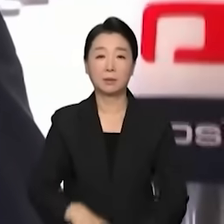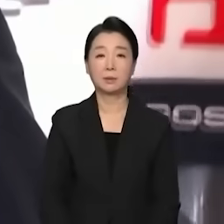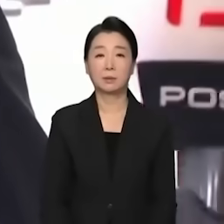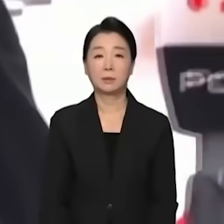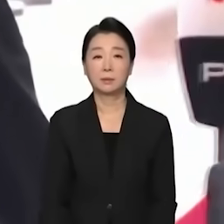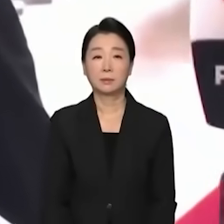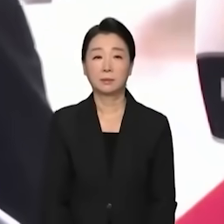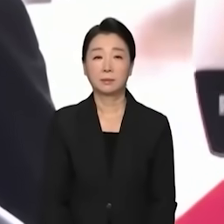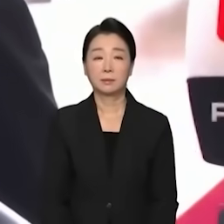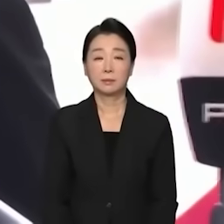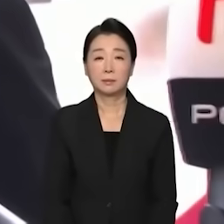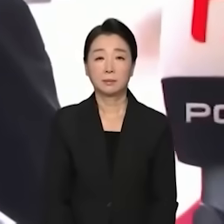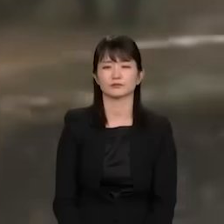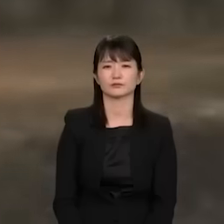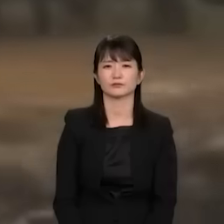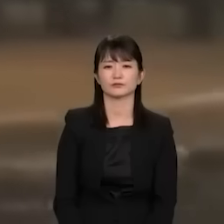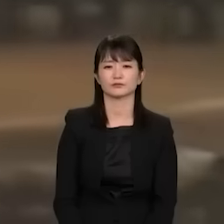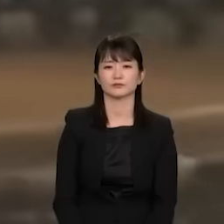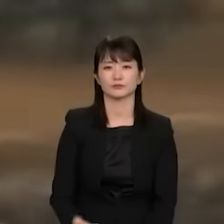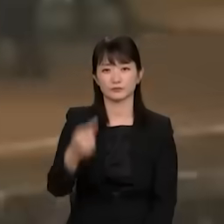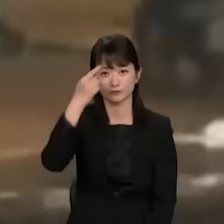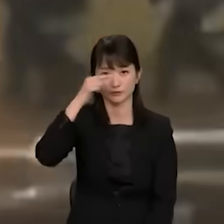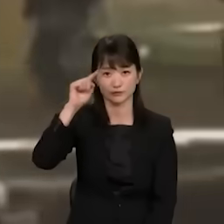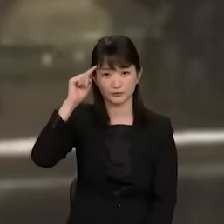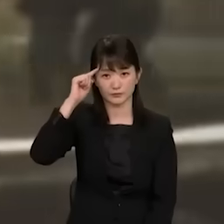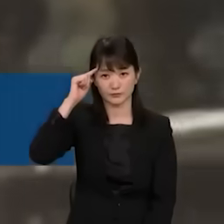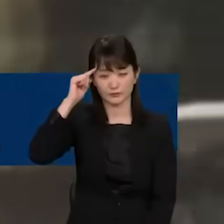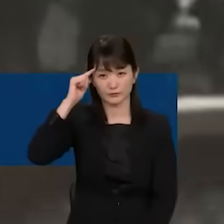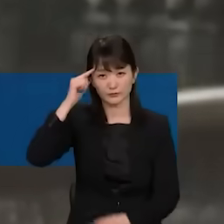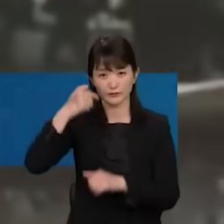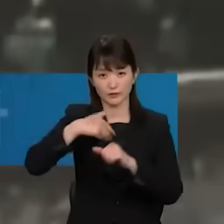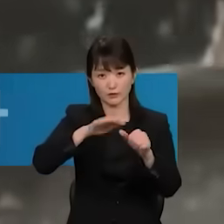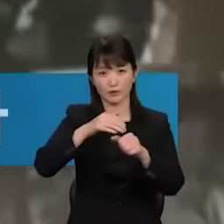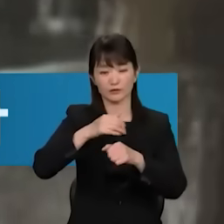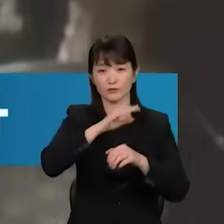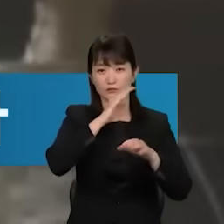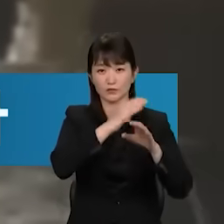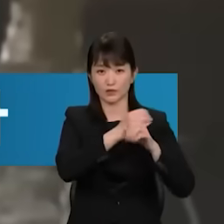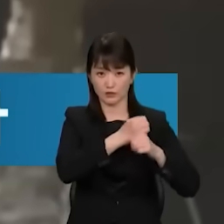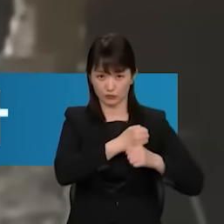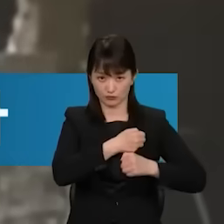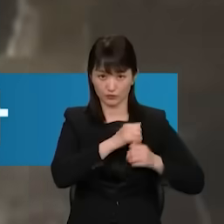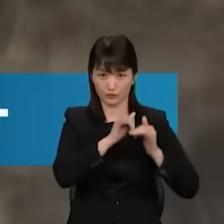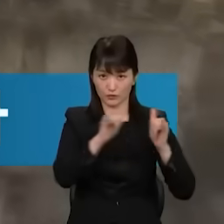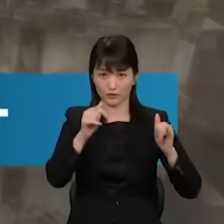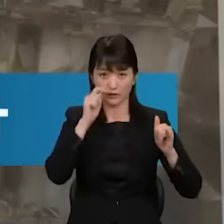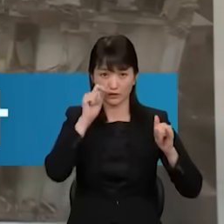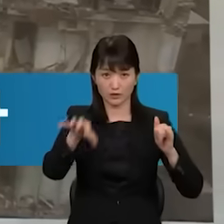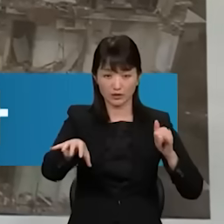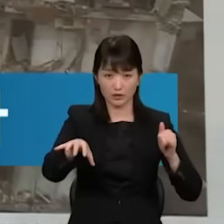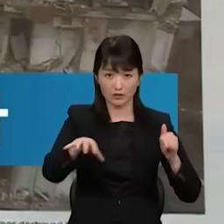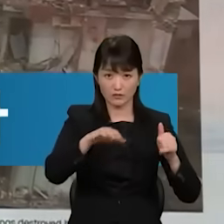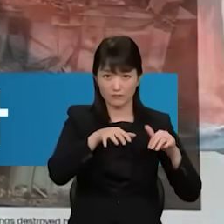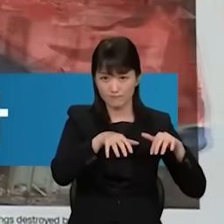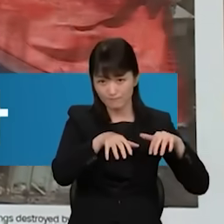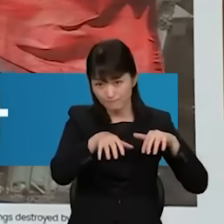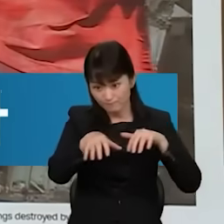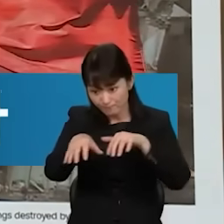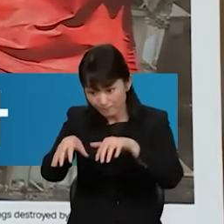JTBC 홍지은입니다. 러시아에 파병된 북한군이 이미 우크라이나 내부에 침투했다는 보도가